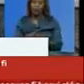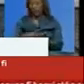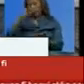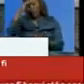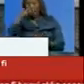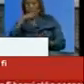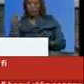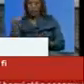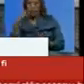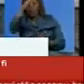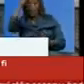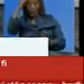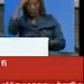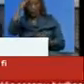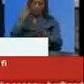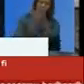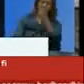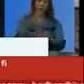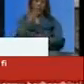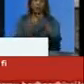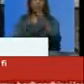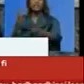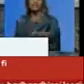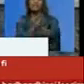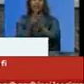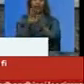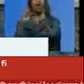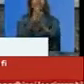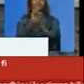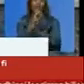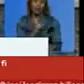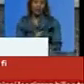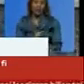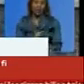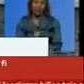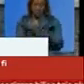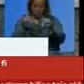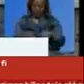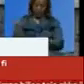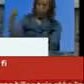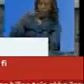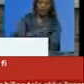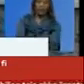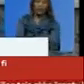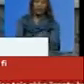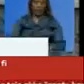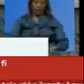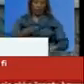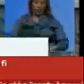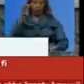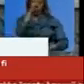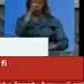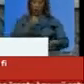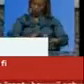የተማረና በመክንያት የሚከራከር ዜጋ እንፍጠር የዛሬው ዕለት በአኩሪ ኢትዮጵያዊ